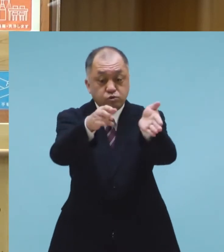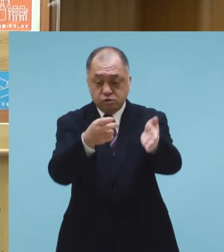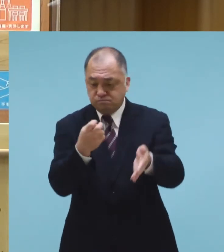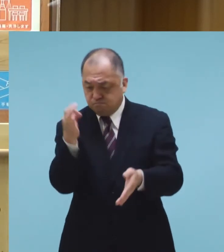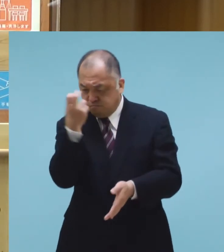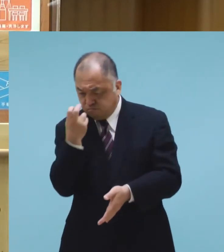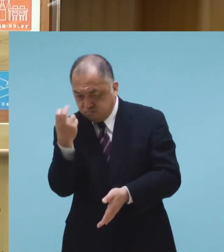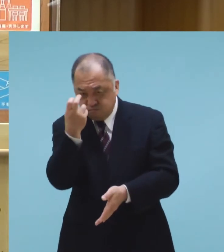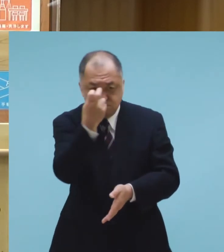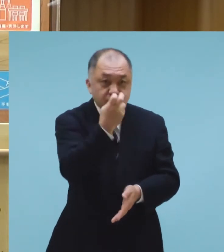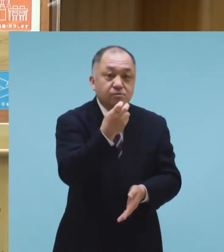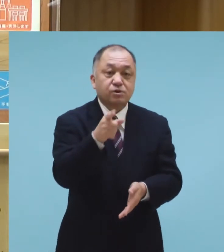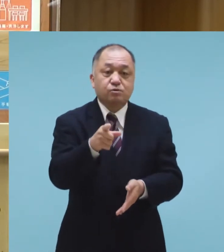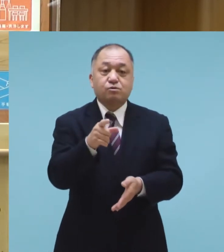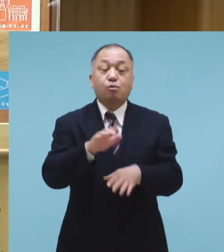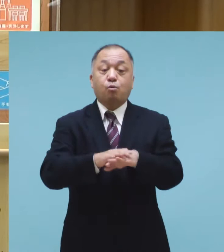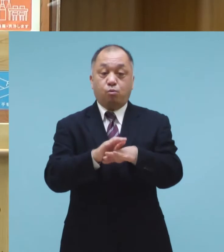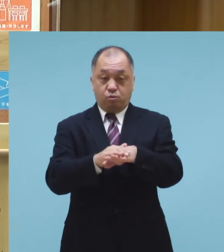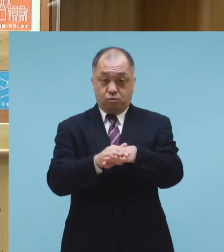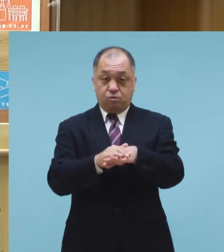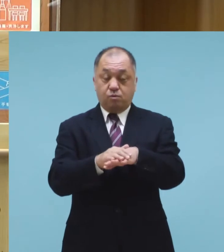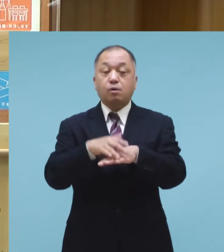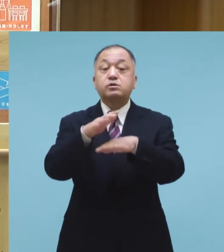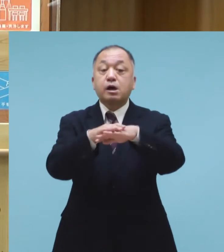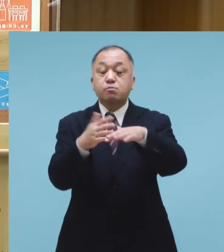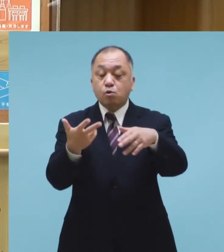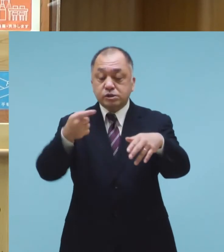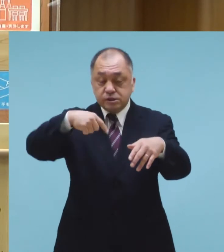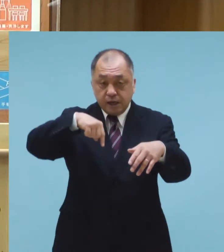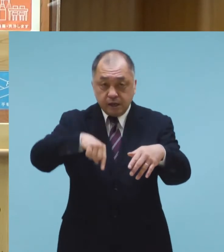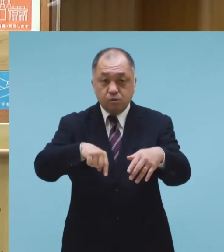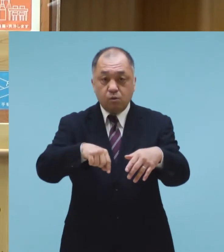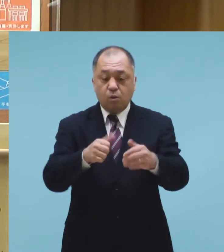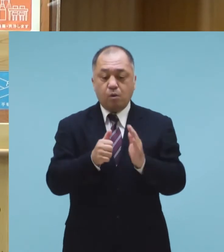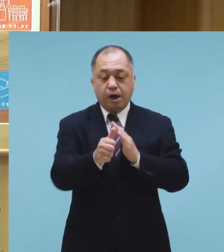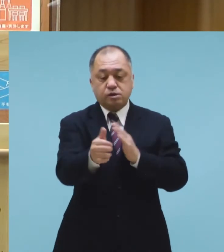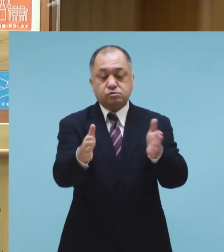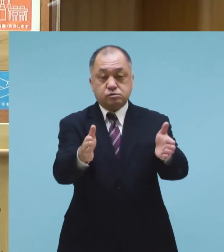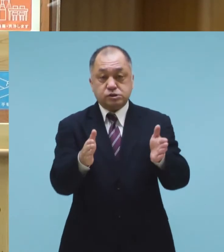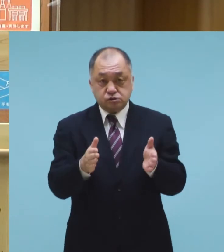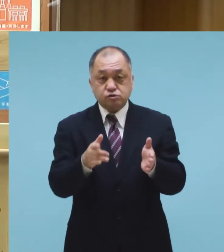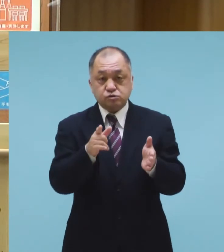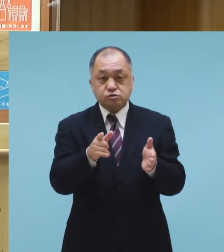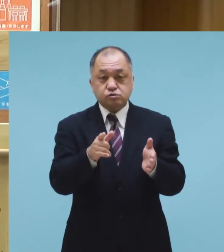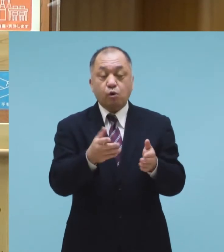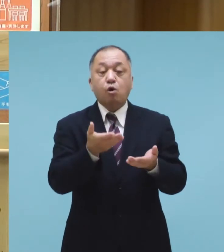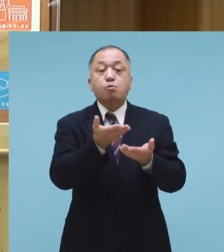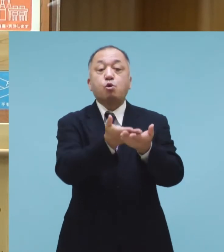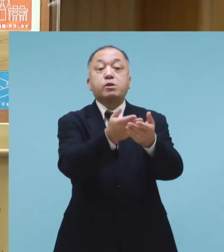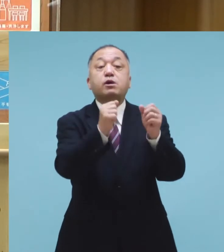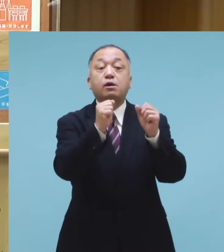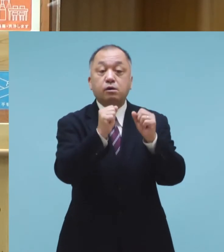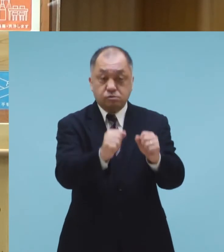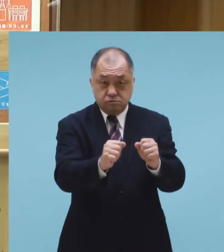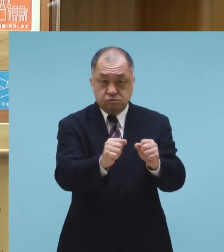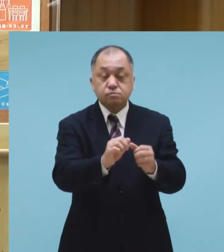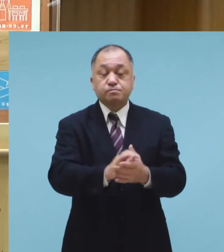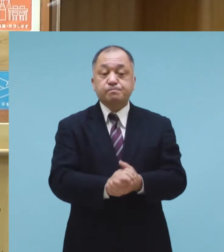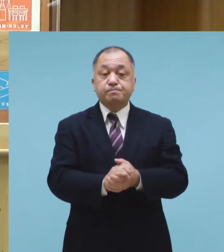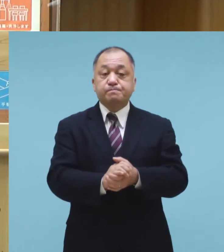形になりますので、そもそも札幌市内における、外出の自粛、これ求められてますから、そうい